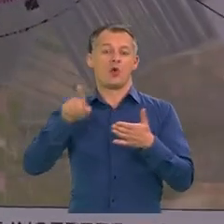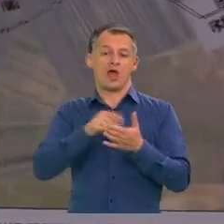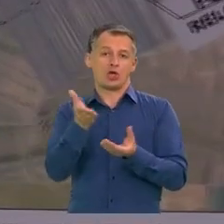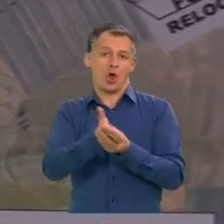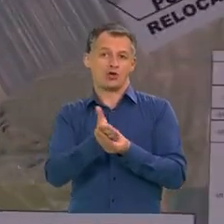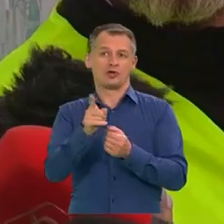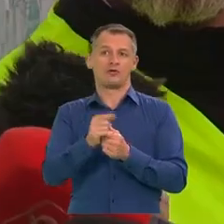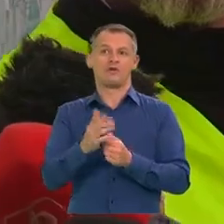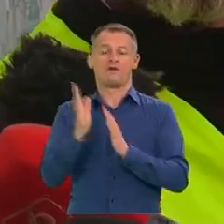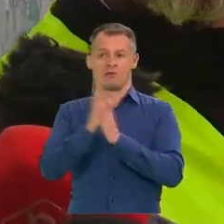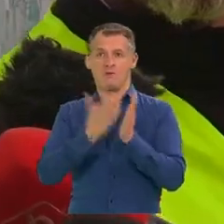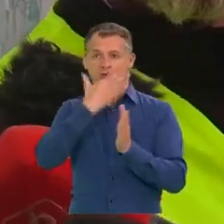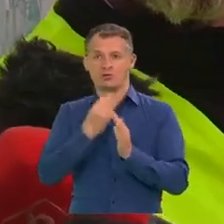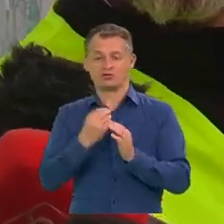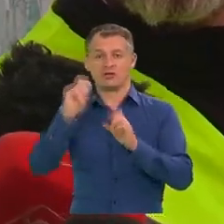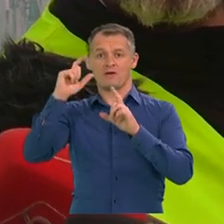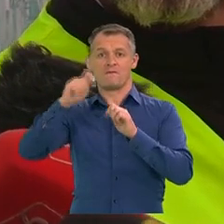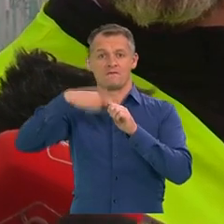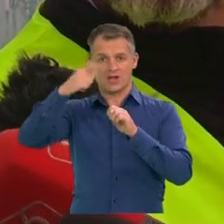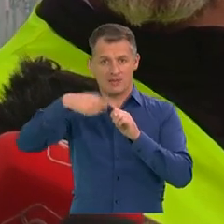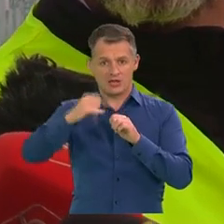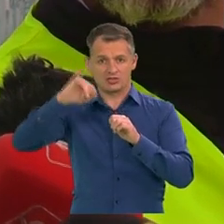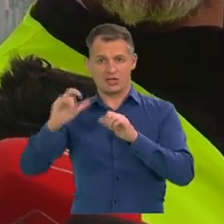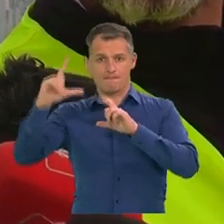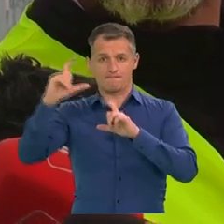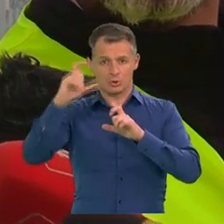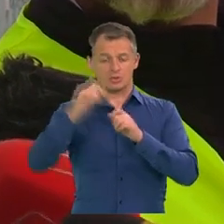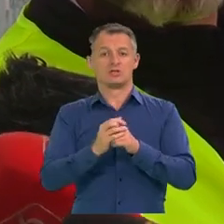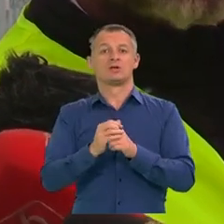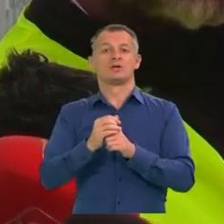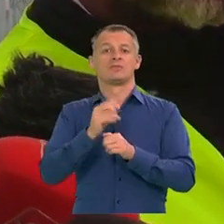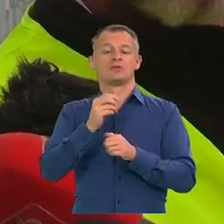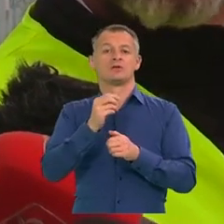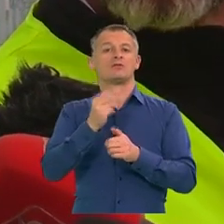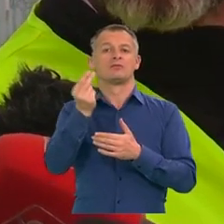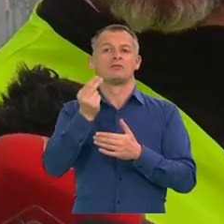bine. Graficul cu care constructorul s-a angajat că